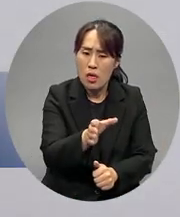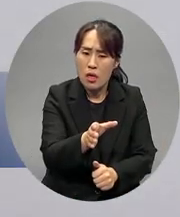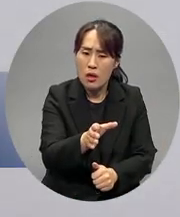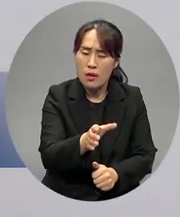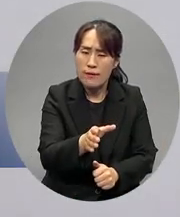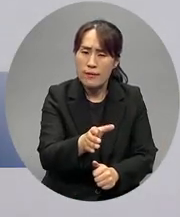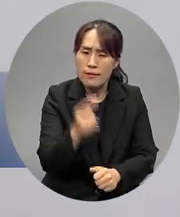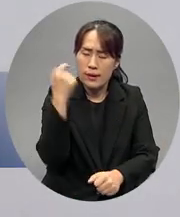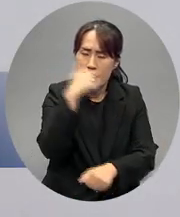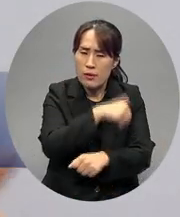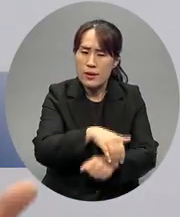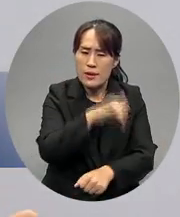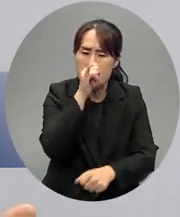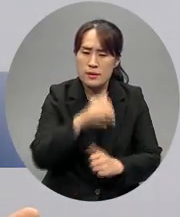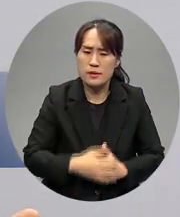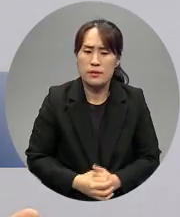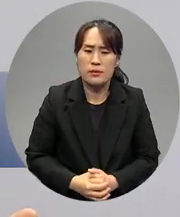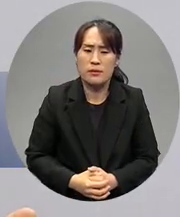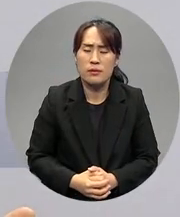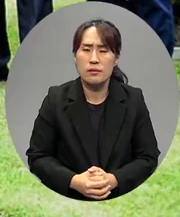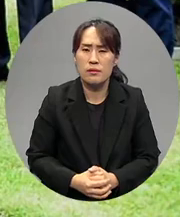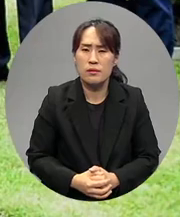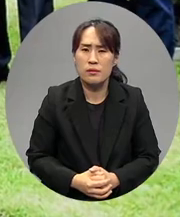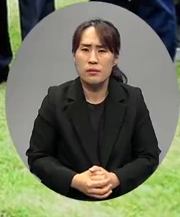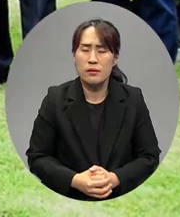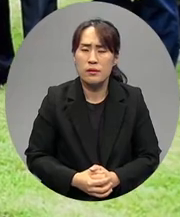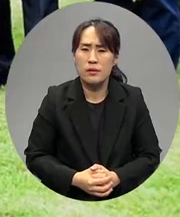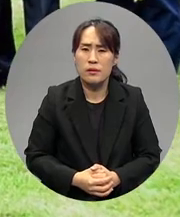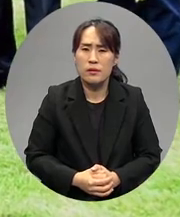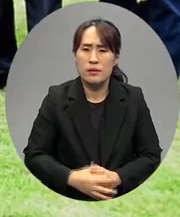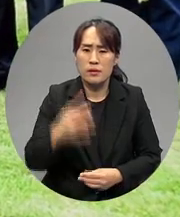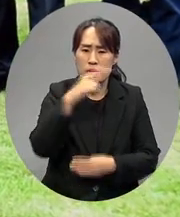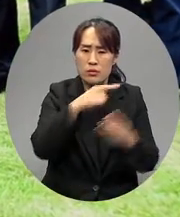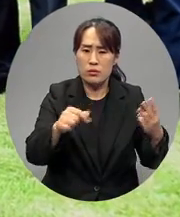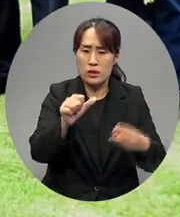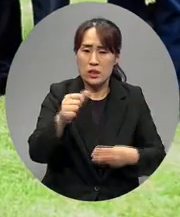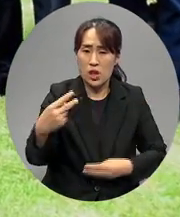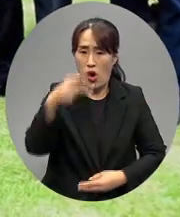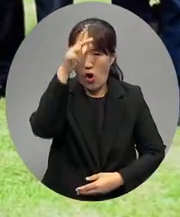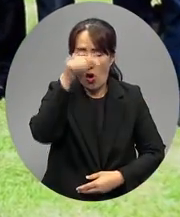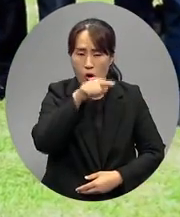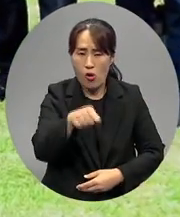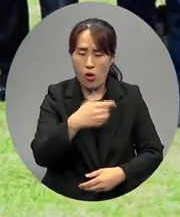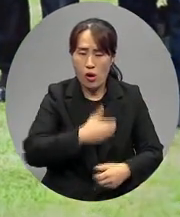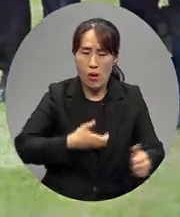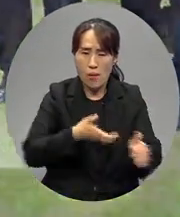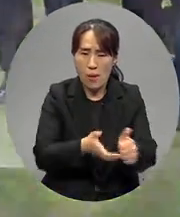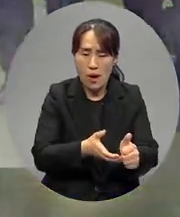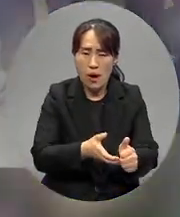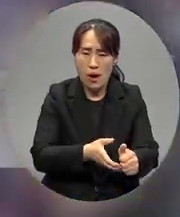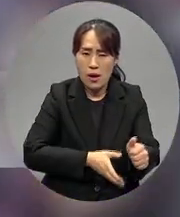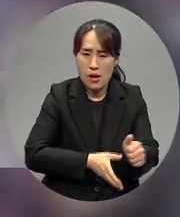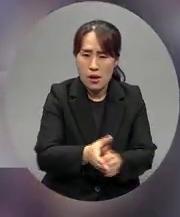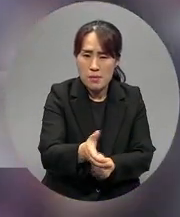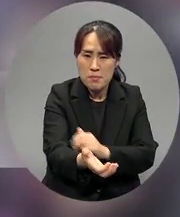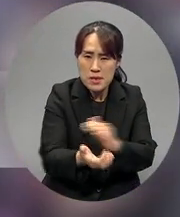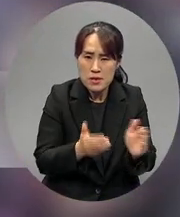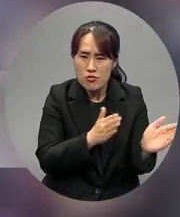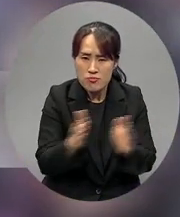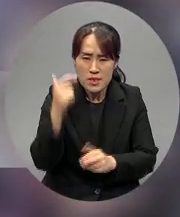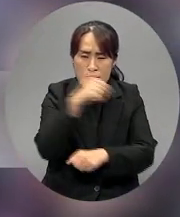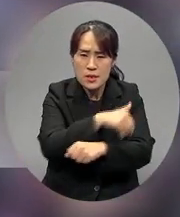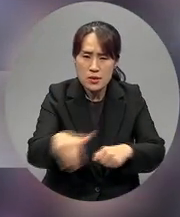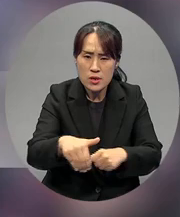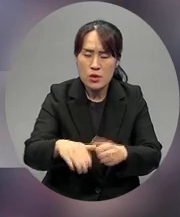왜. 얘기를 들었으니까 나는 하려고 했던 거고. 청주 흥덕경찰서는 협박과 살인 예비 음모 등의 혐의로 김